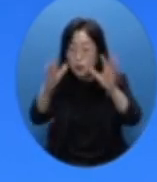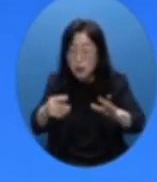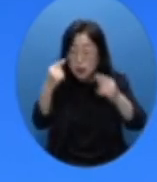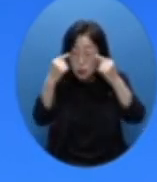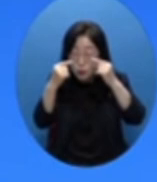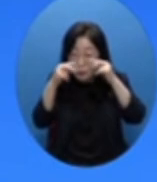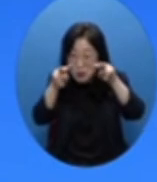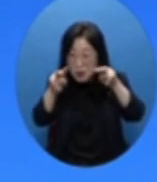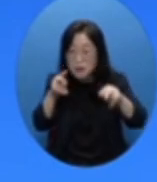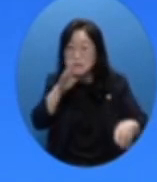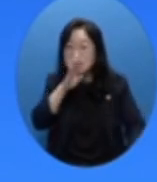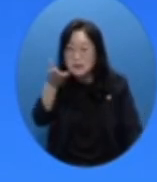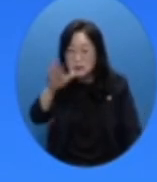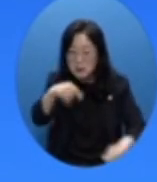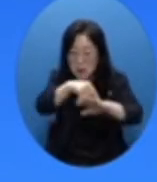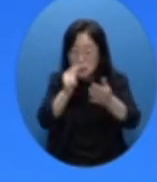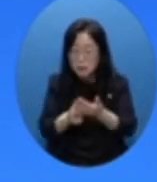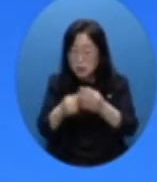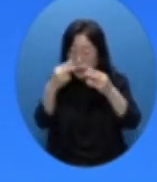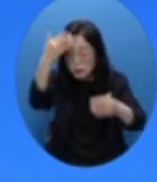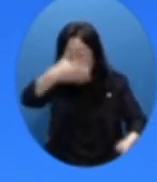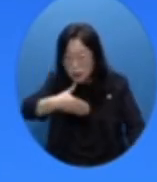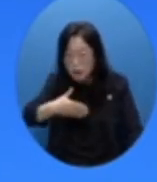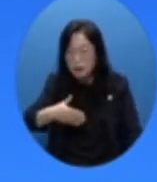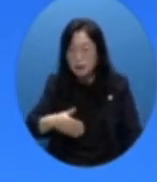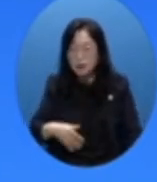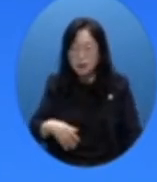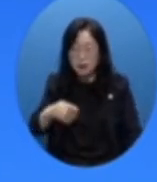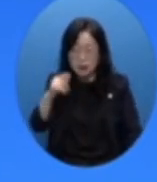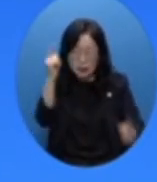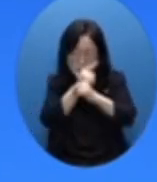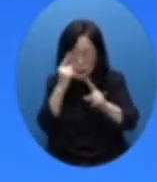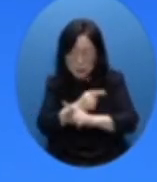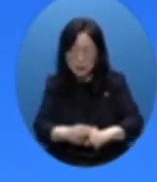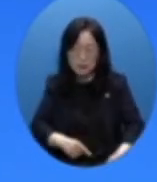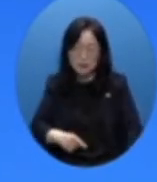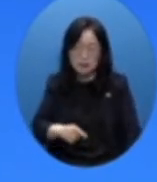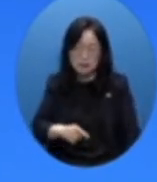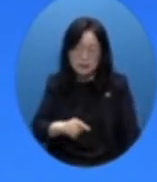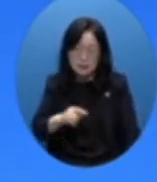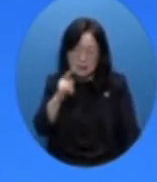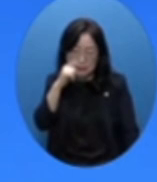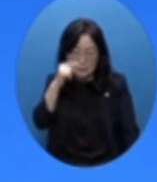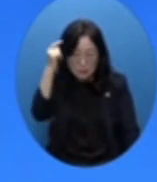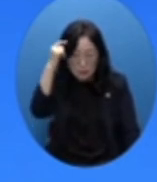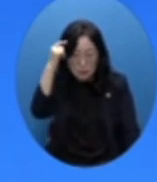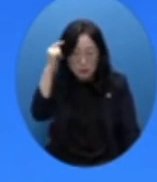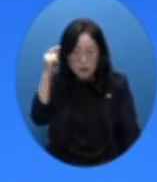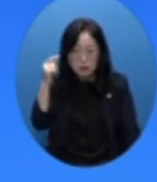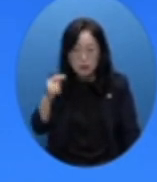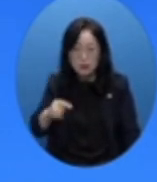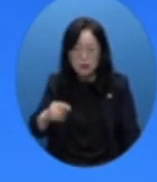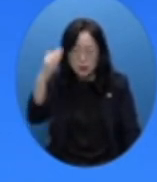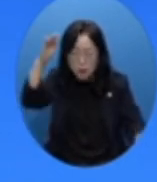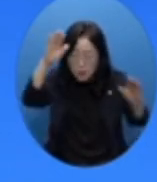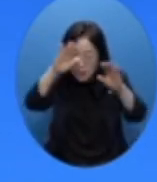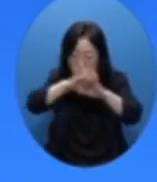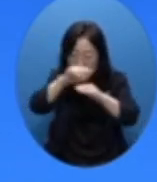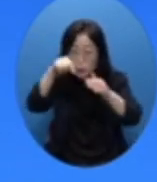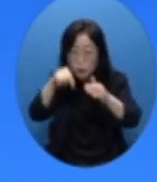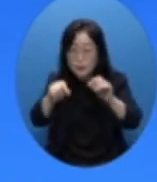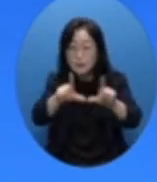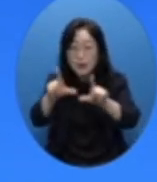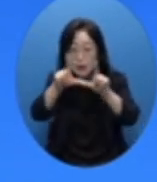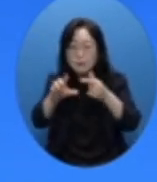하면서도 마음의 눈이 다쳐서 을 부정적이고 파괴적이고 어둠속에 살았다고 하면 2시간